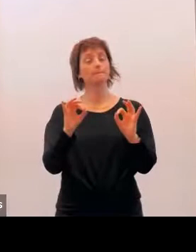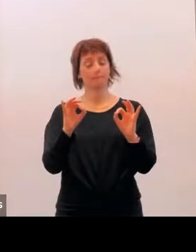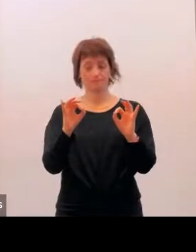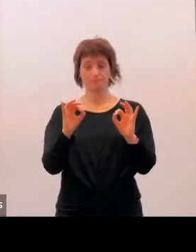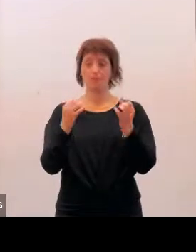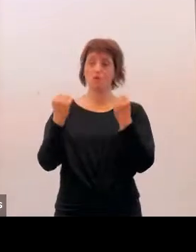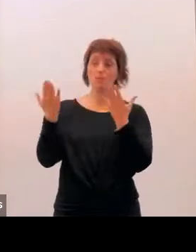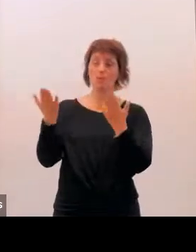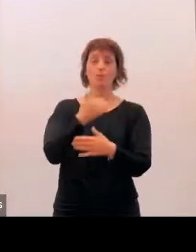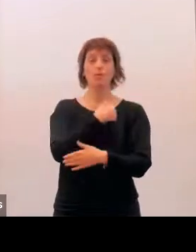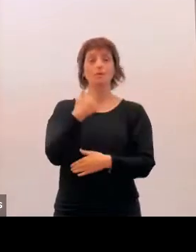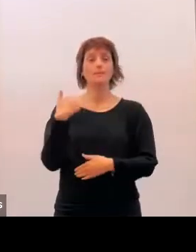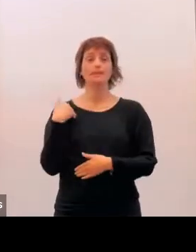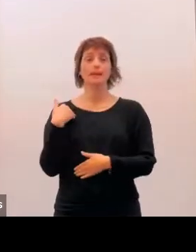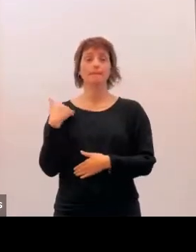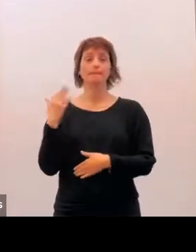de